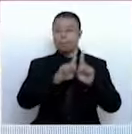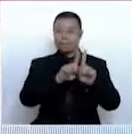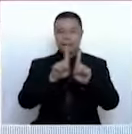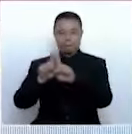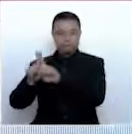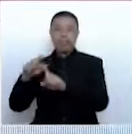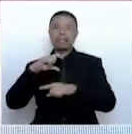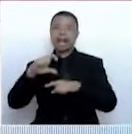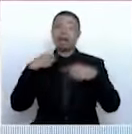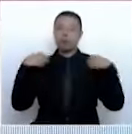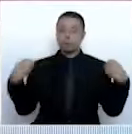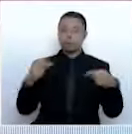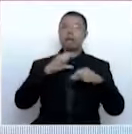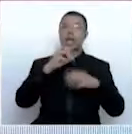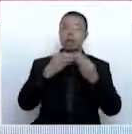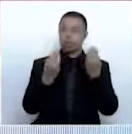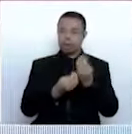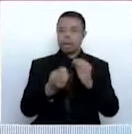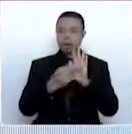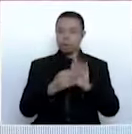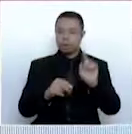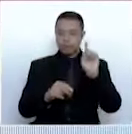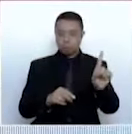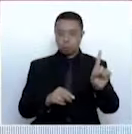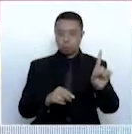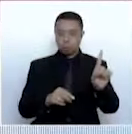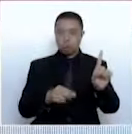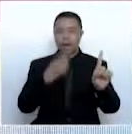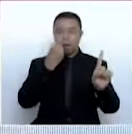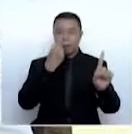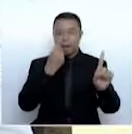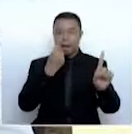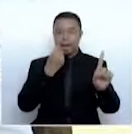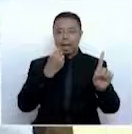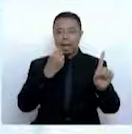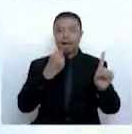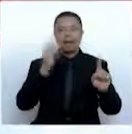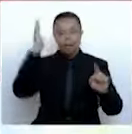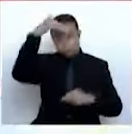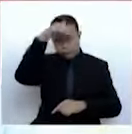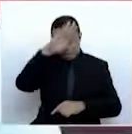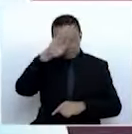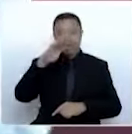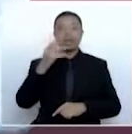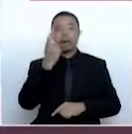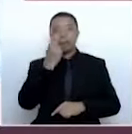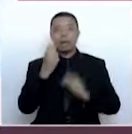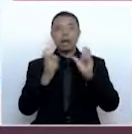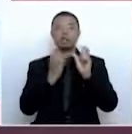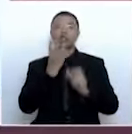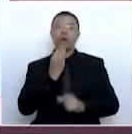pasangan calon gubernur dan wakil gubernur nomor urut 1, Bapak HM Ridwan Kamil dan Bapak